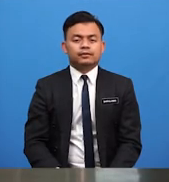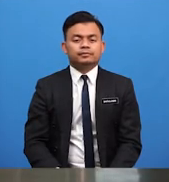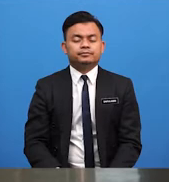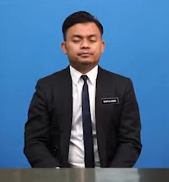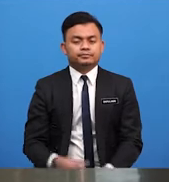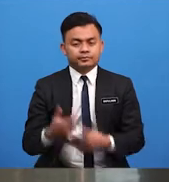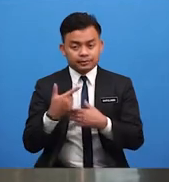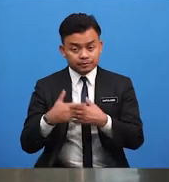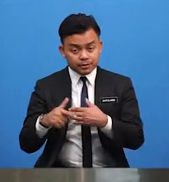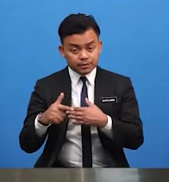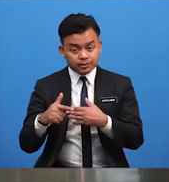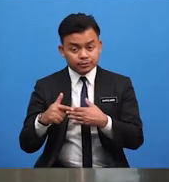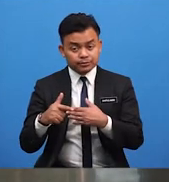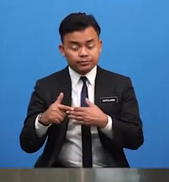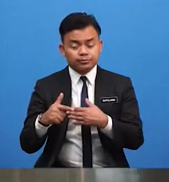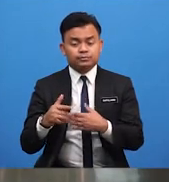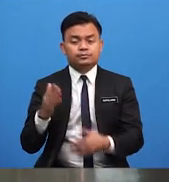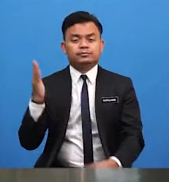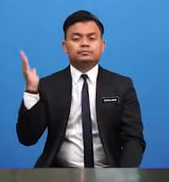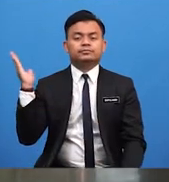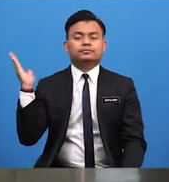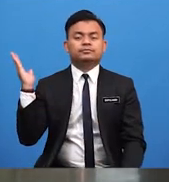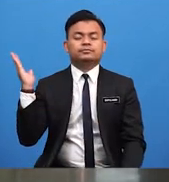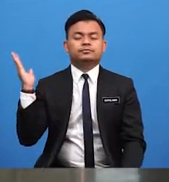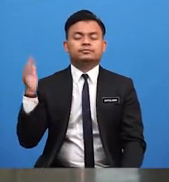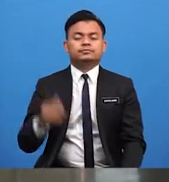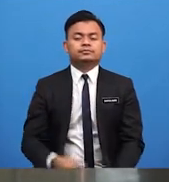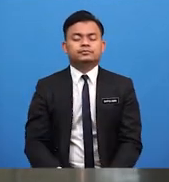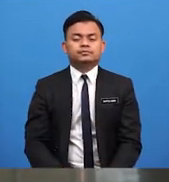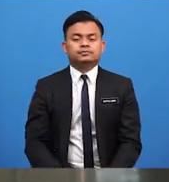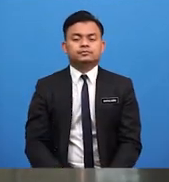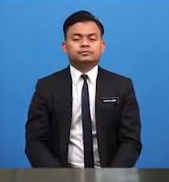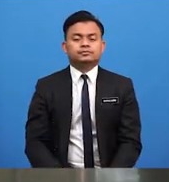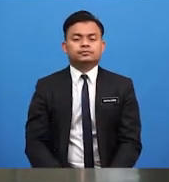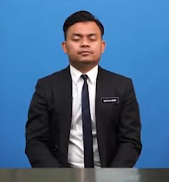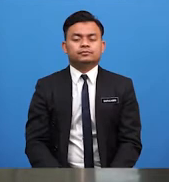Kemudian, masukkan santan yang telah dicampur dengan air.